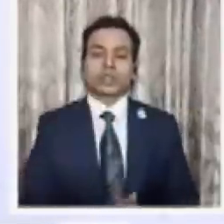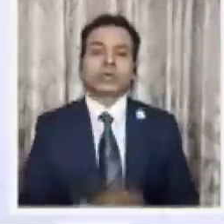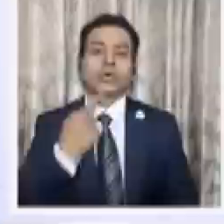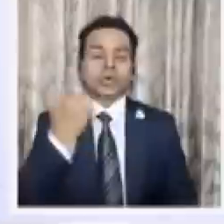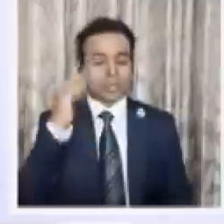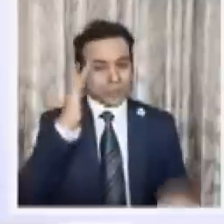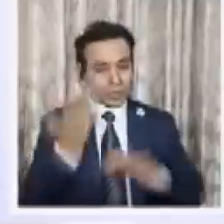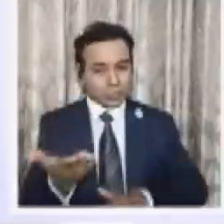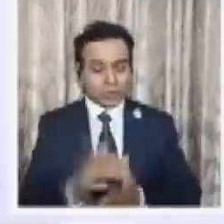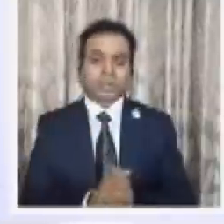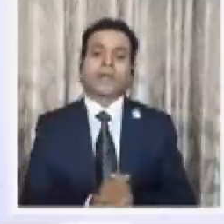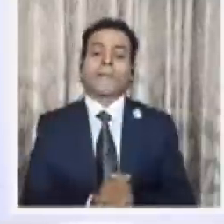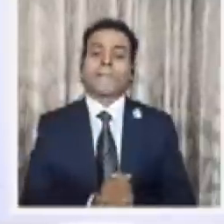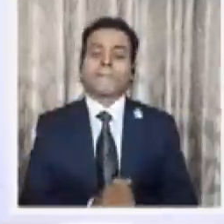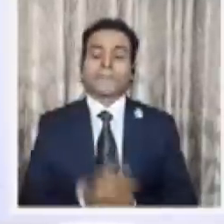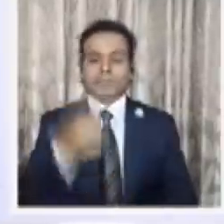60 ঊর্ধ্ব 1,211 জন